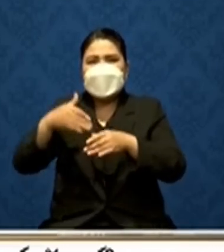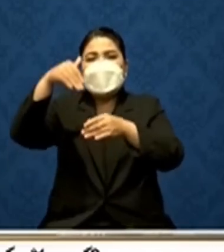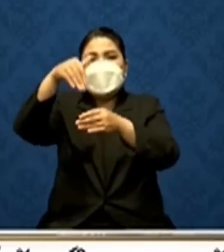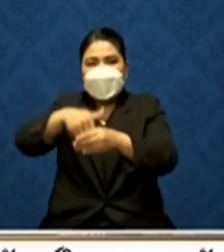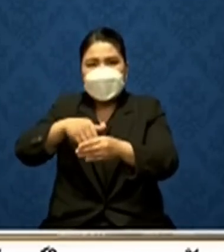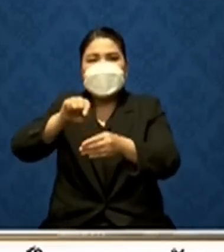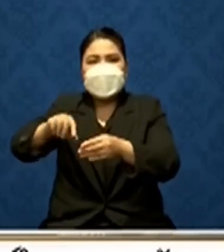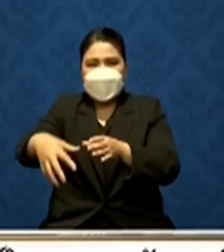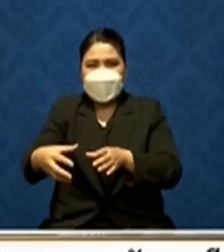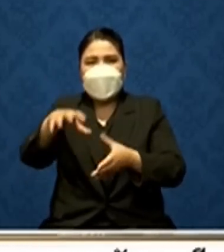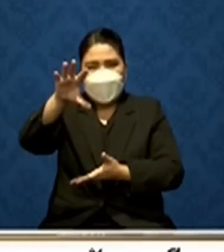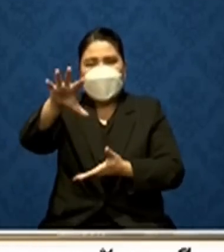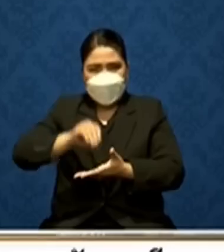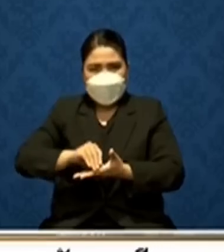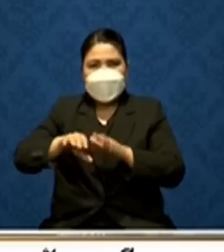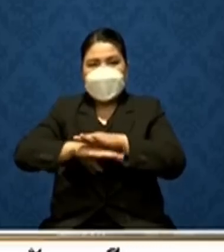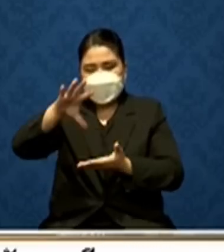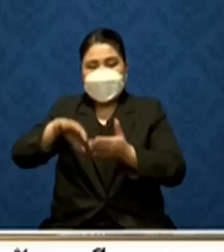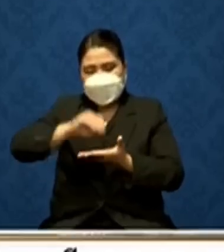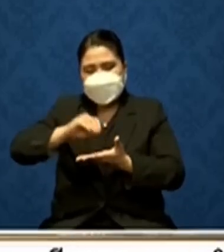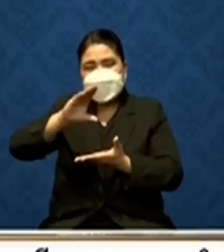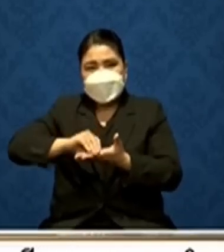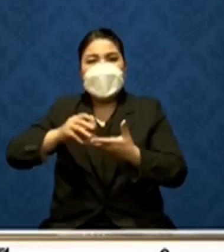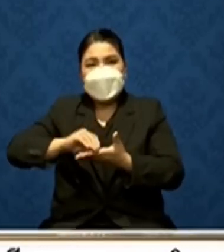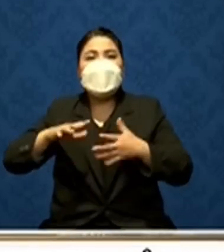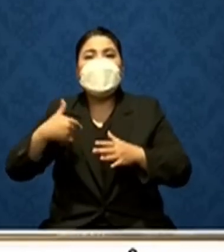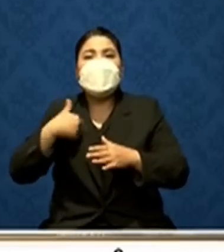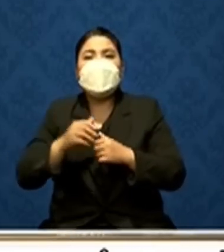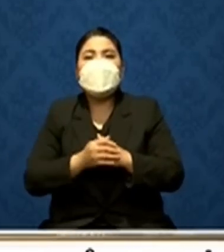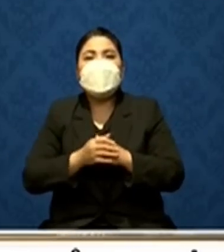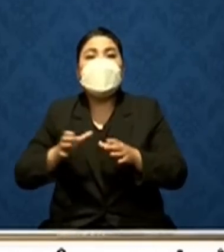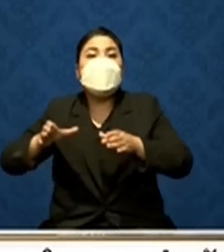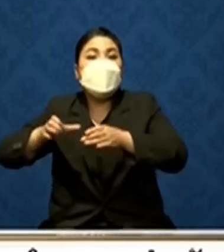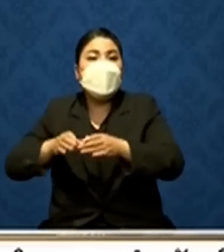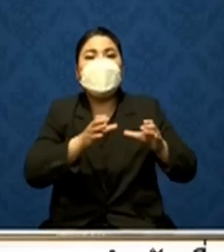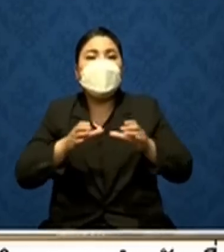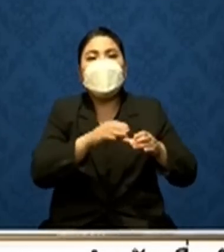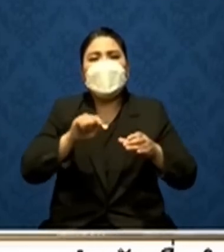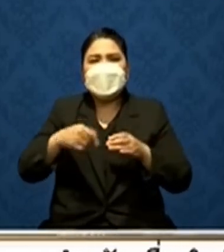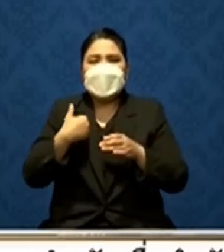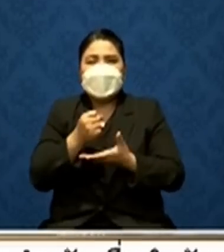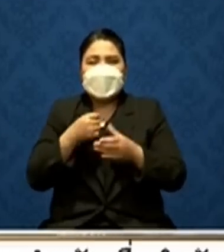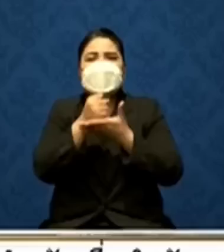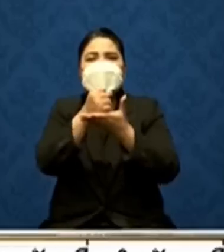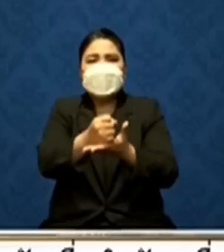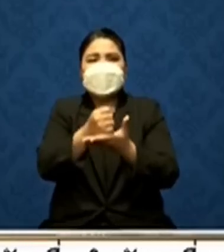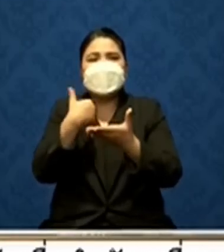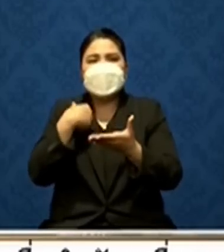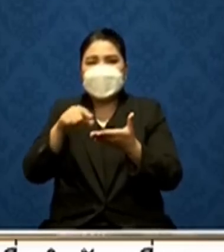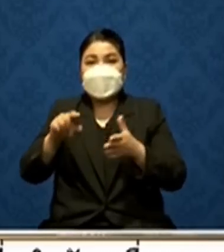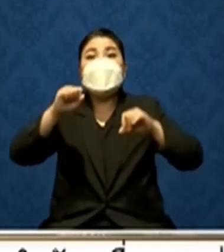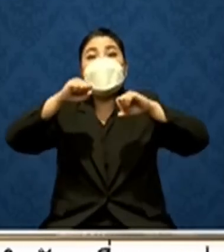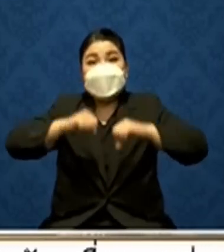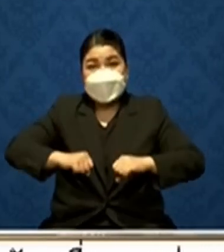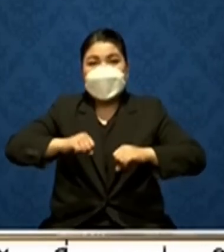ครับเพื่อนำมารวมกับสิ่งที่พรรคการเมืองพรรคร่วมฝ่ายค้านได้เปิดช่องทางให้มีการลงมติไม่